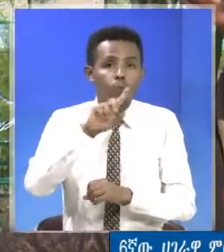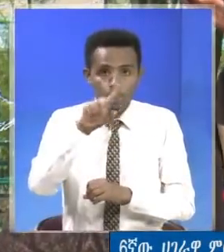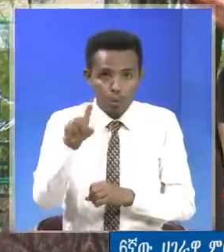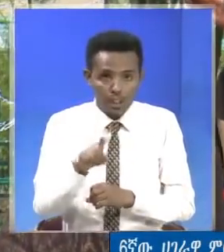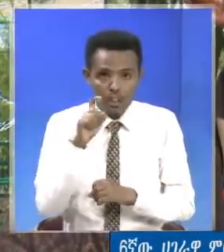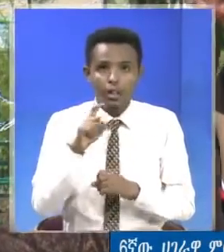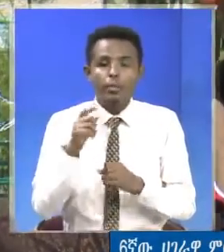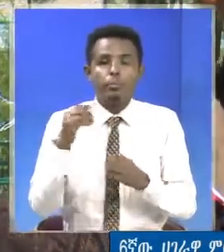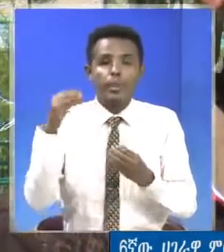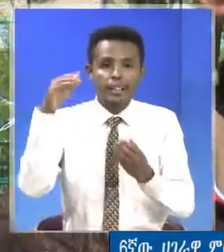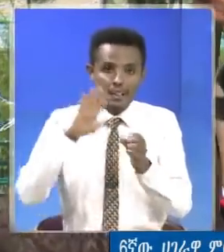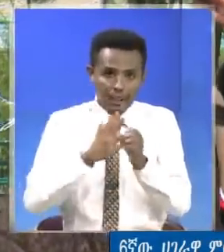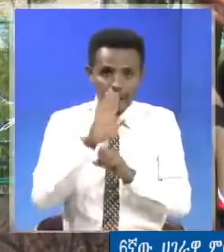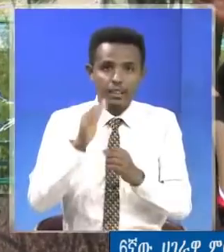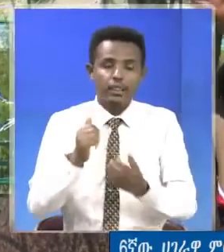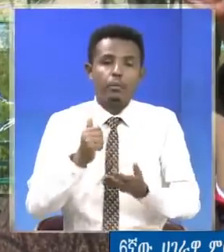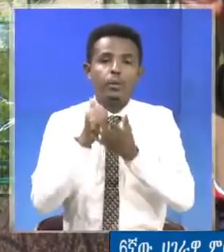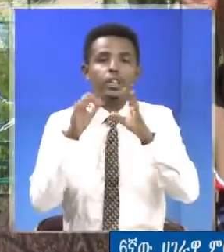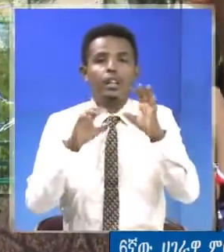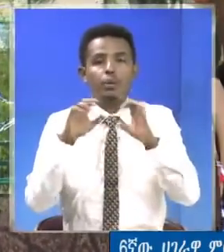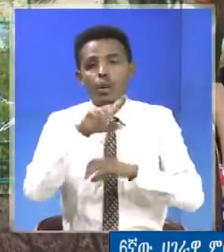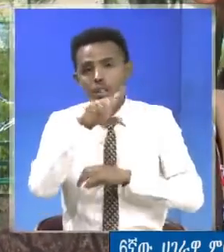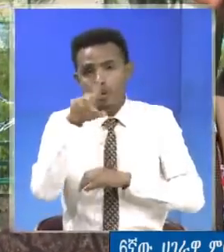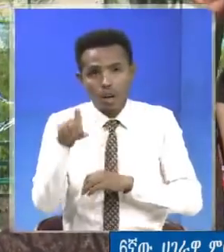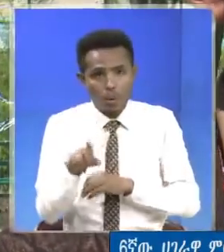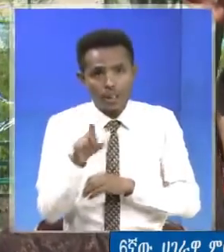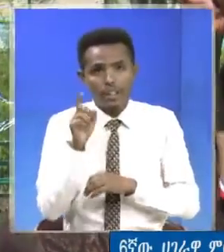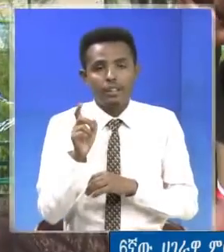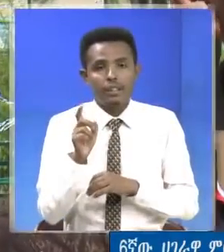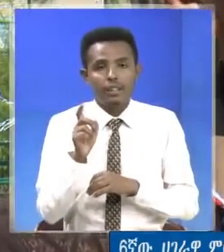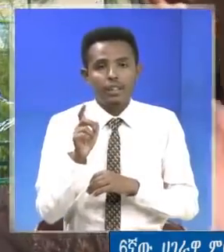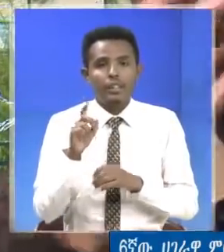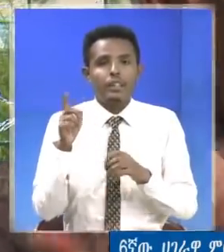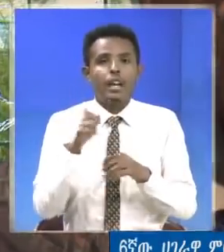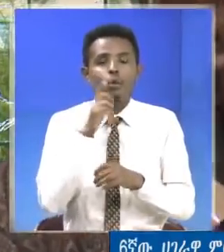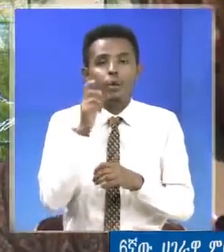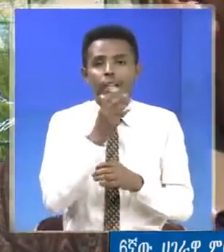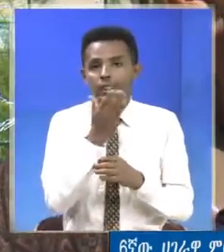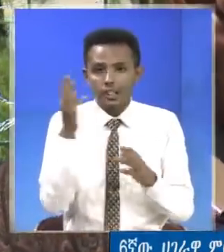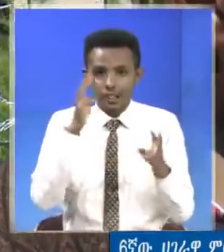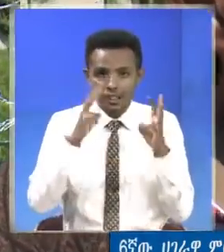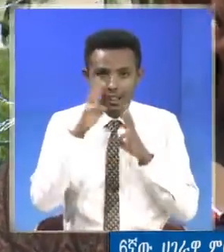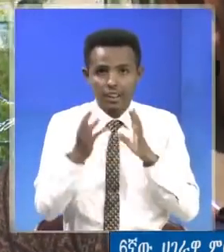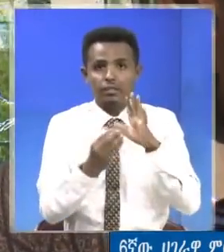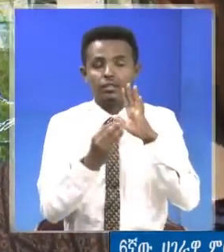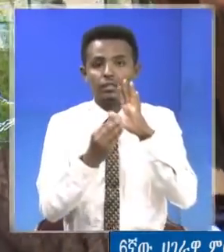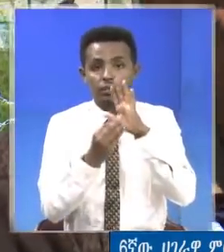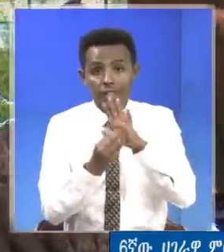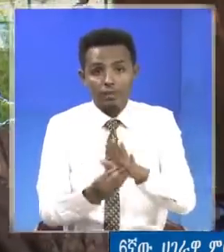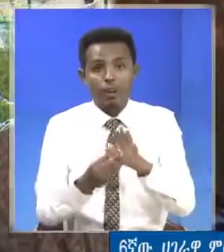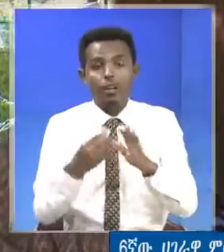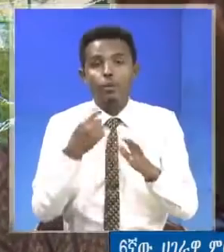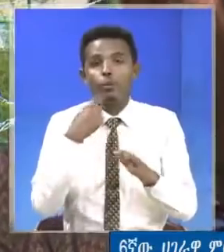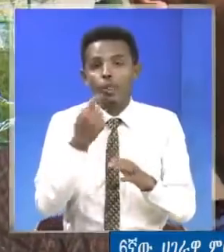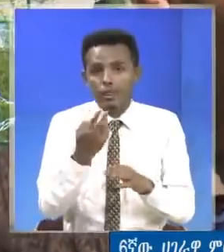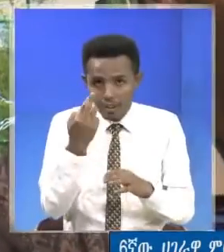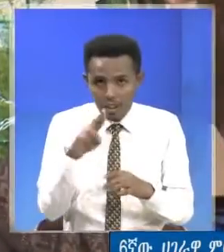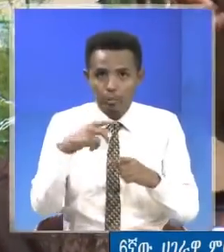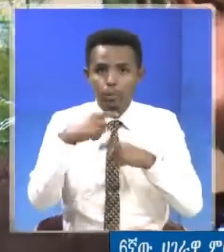ፋይናንስ አላቸው ወይ? በቂ ሰፖርት ተደርጎላቸዋል ወይ? ያልሆነ ሳቦታጅ አልተሰራባቸውም ወይ? ይሄ ፕሮሰስ ነጻ